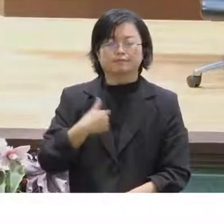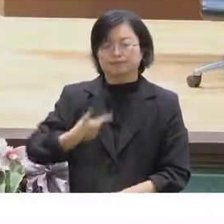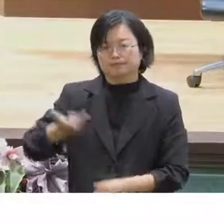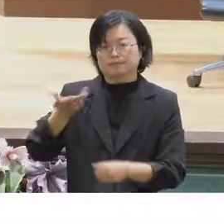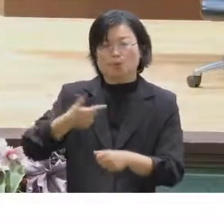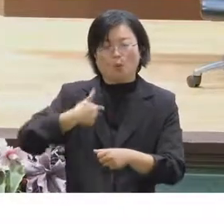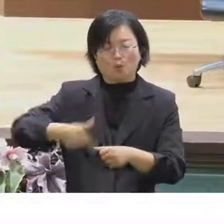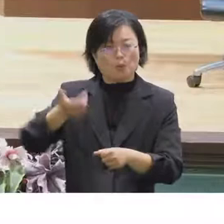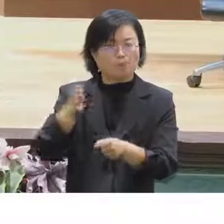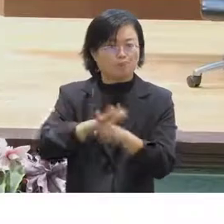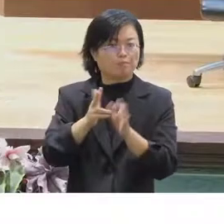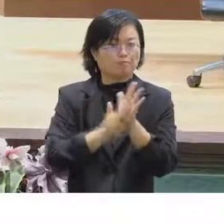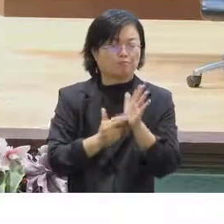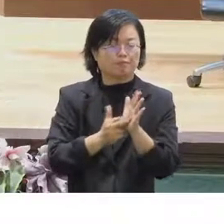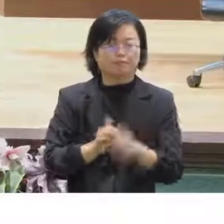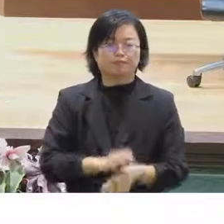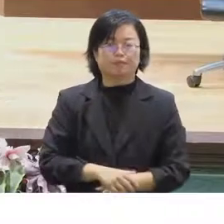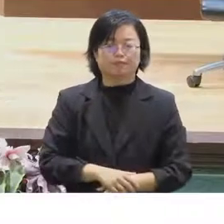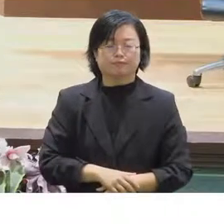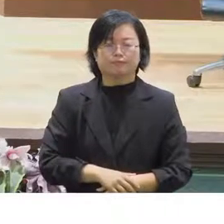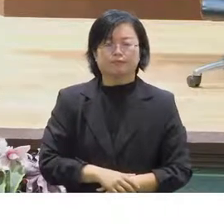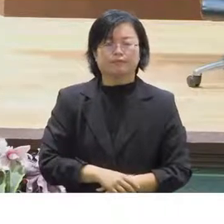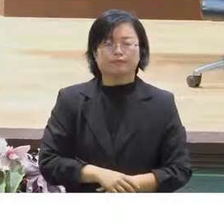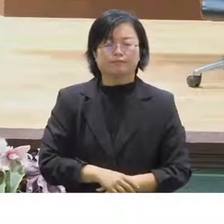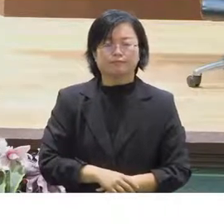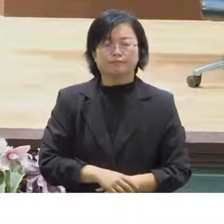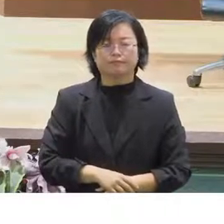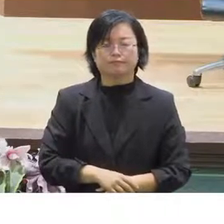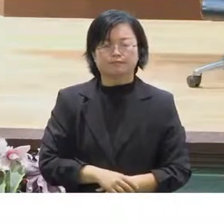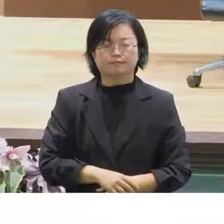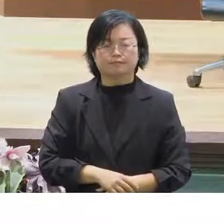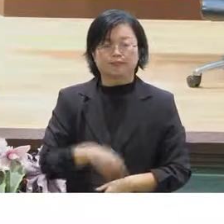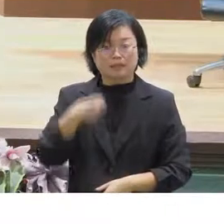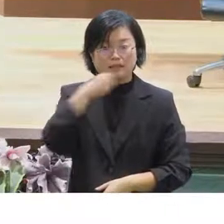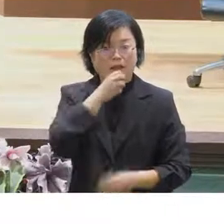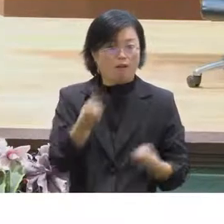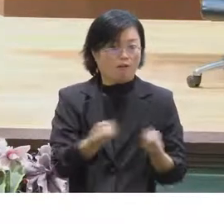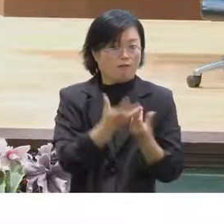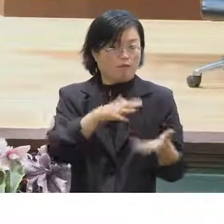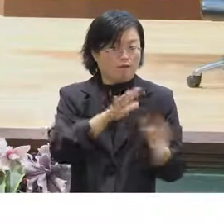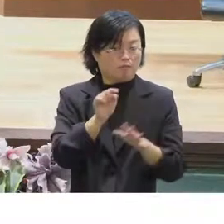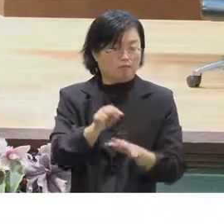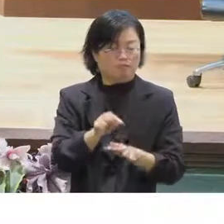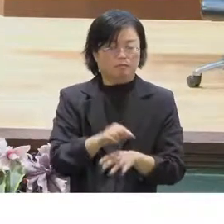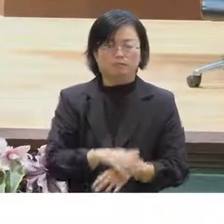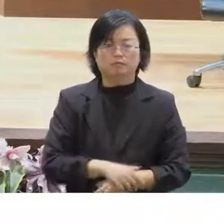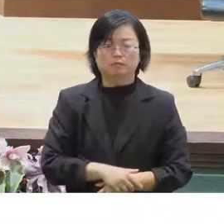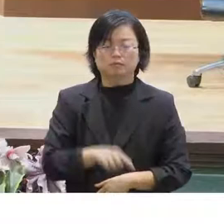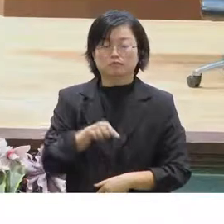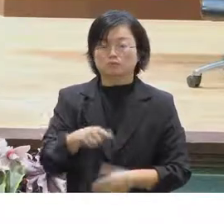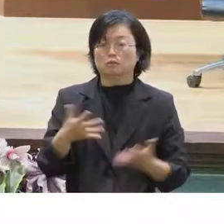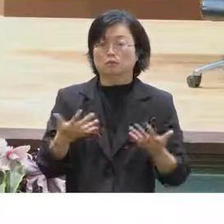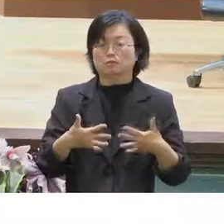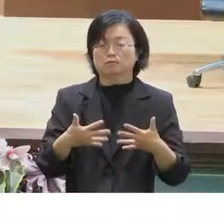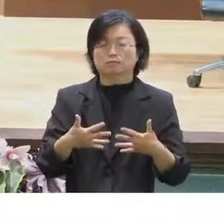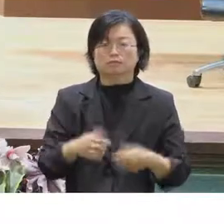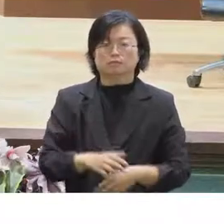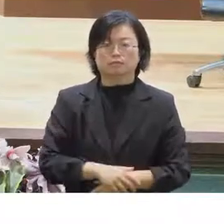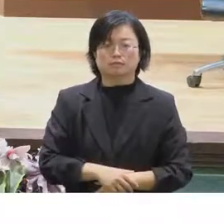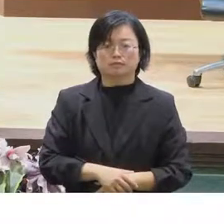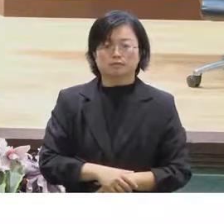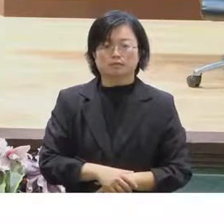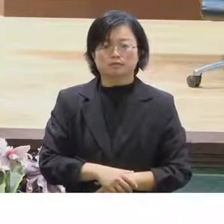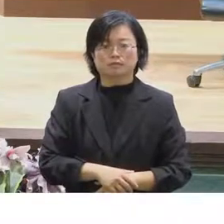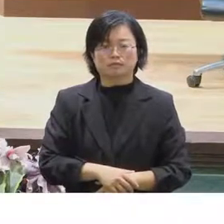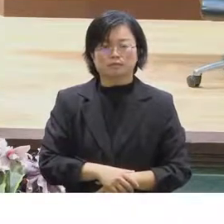实我很感谢您的这个分享这个台湾的这个案例。我觉得这正是凸显了就是研究的民，特别是民